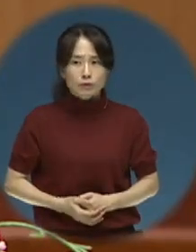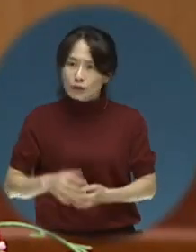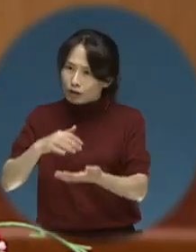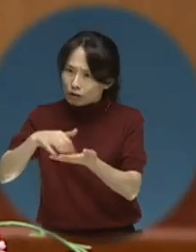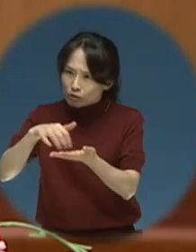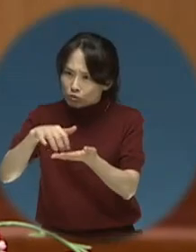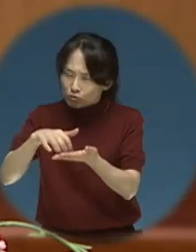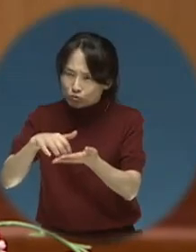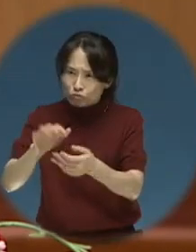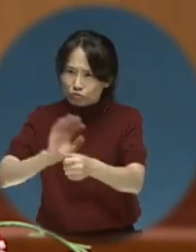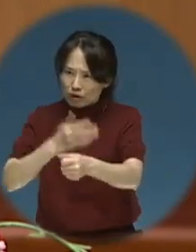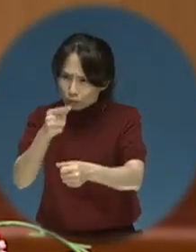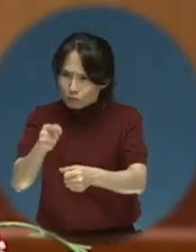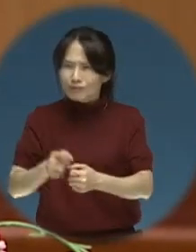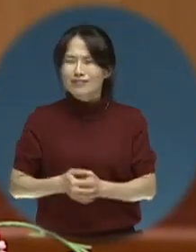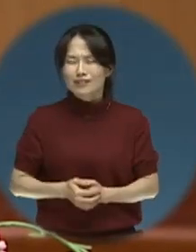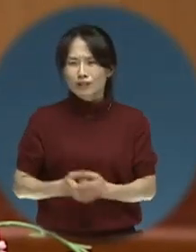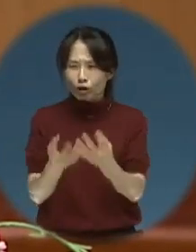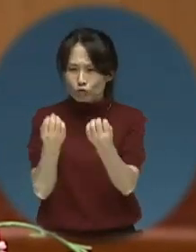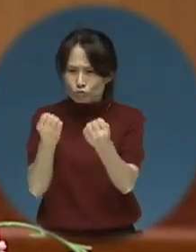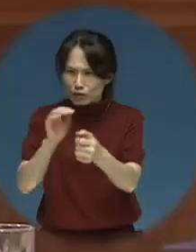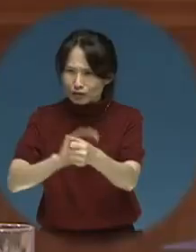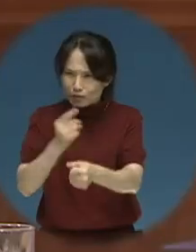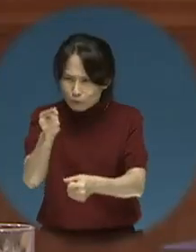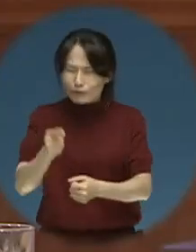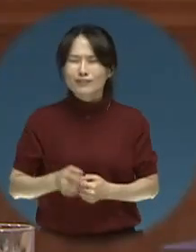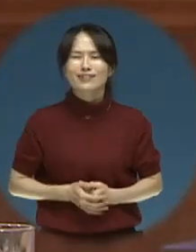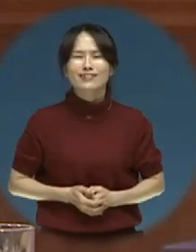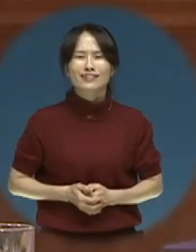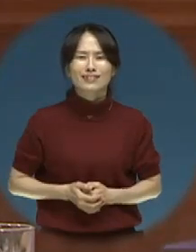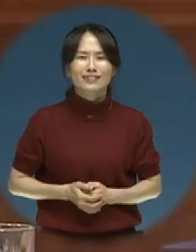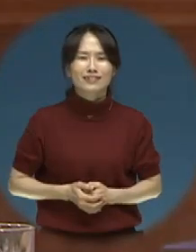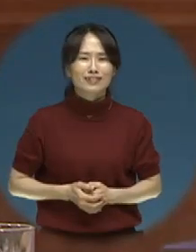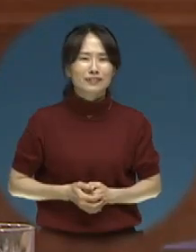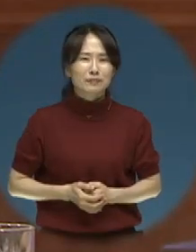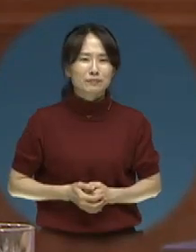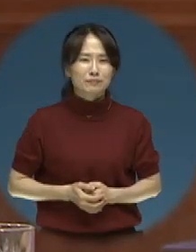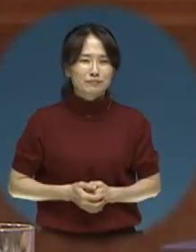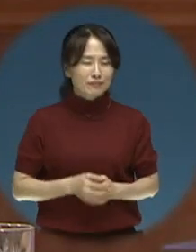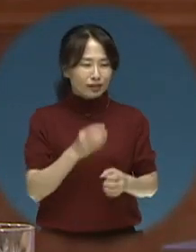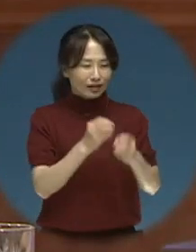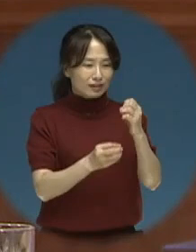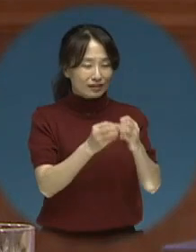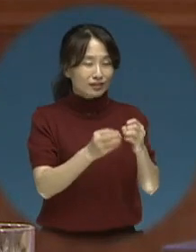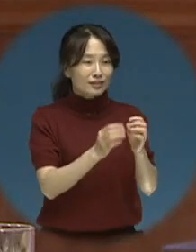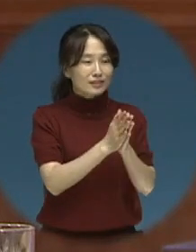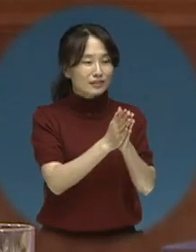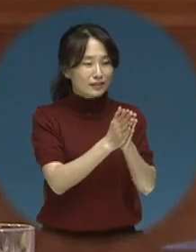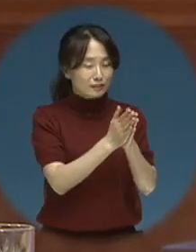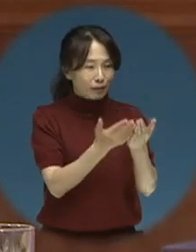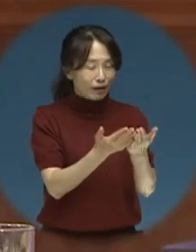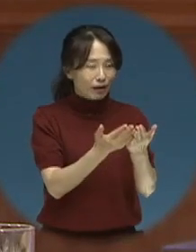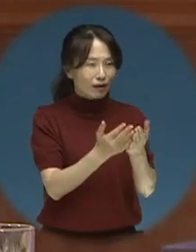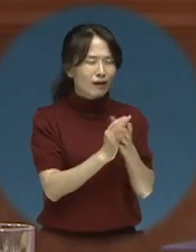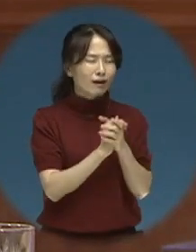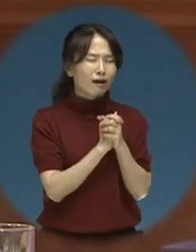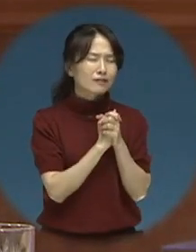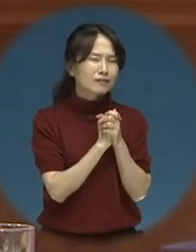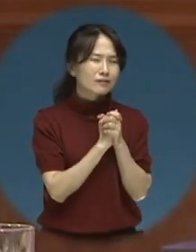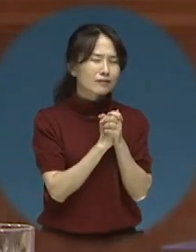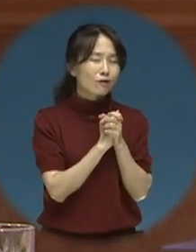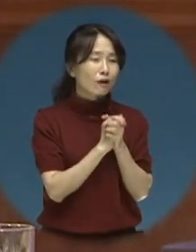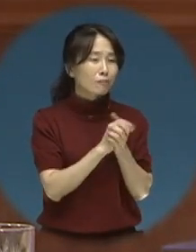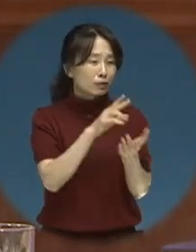계산을 잘못 하시는 것 같아요. 수학을 잘못 하시는 것 같아요. 이 시집에 이제 같은 제목 간절함이란 시의